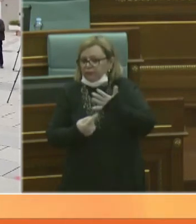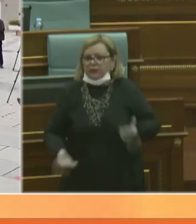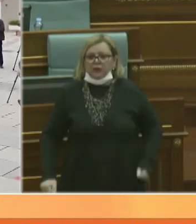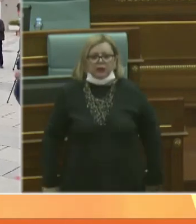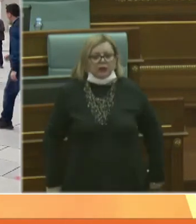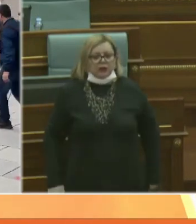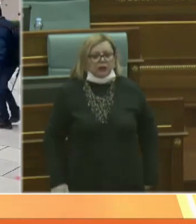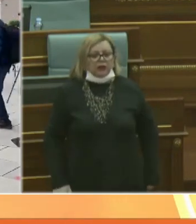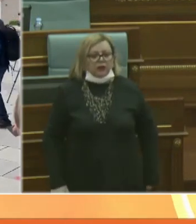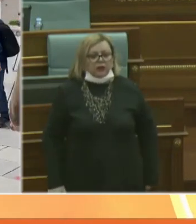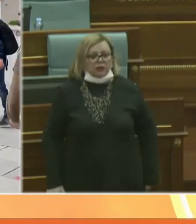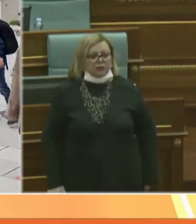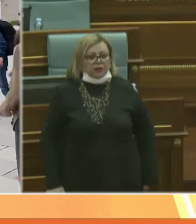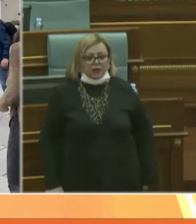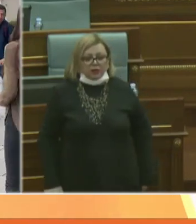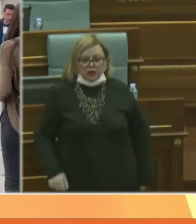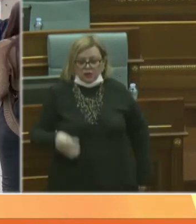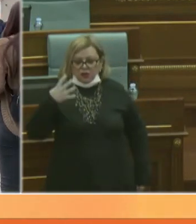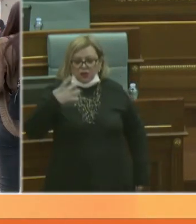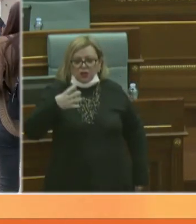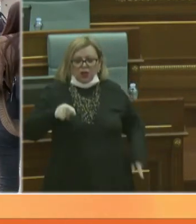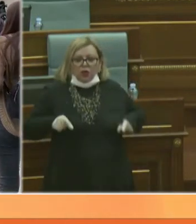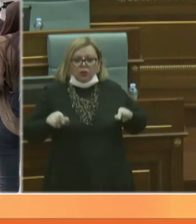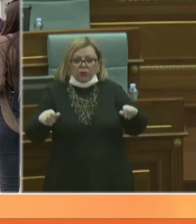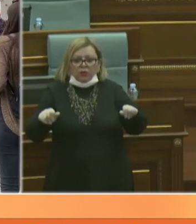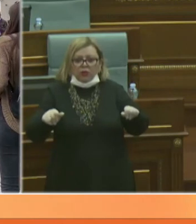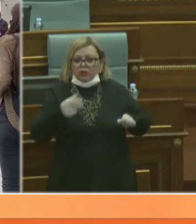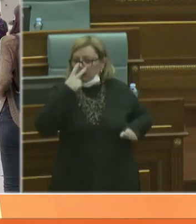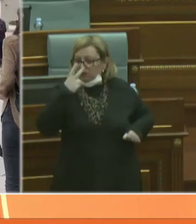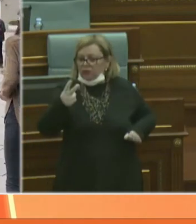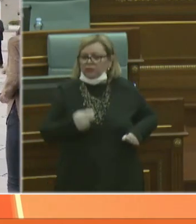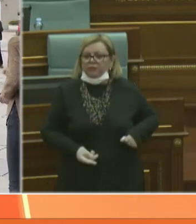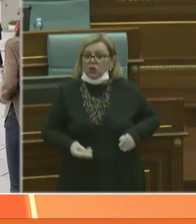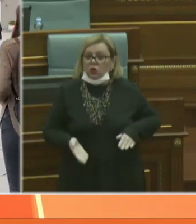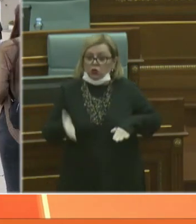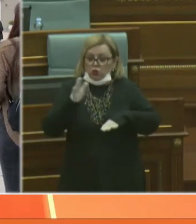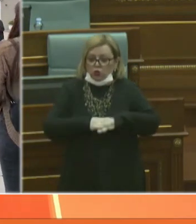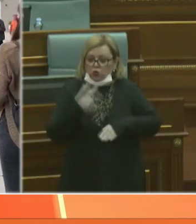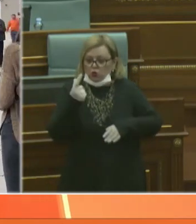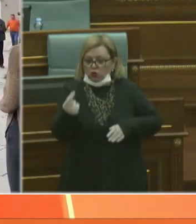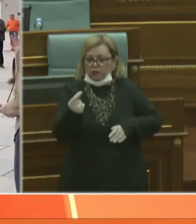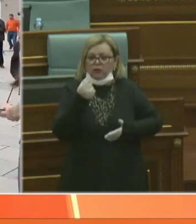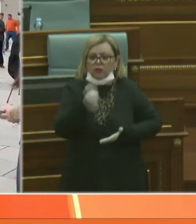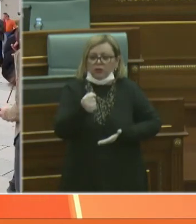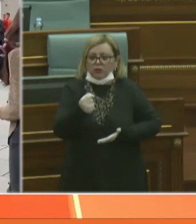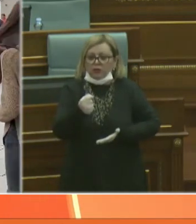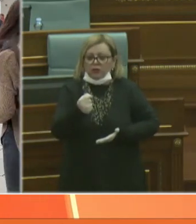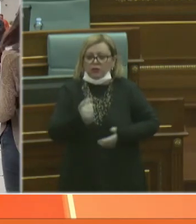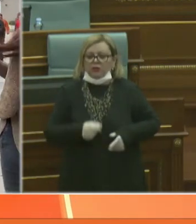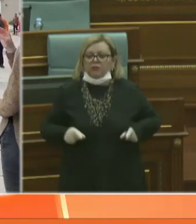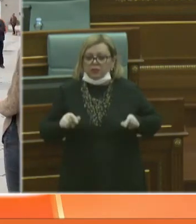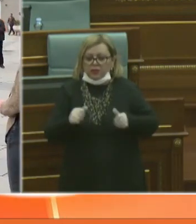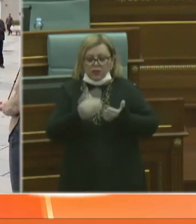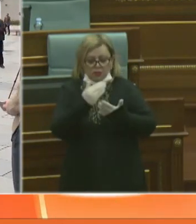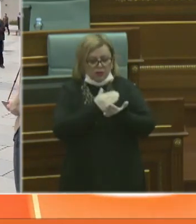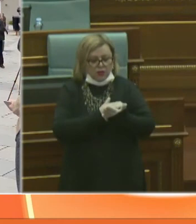tjera. Masa e katërt është në bujqësi, ku parashikojmë dyfishim të buxhetit për bujqësi, bazuar në